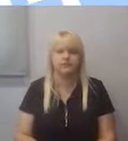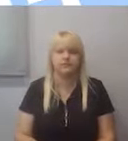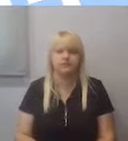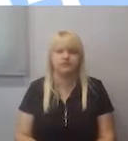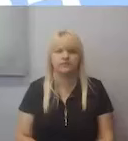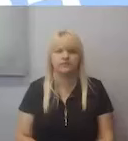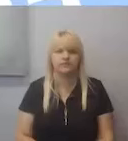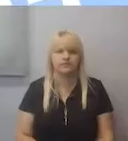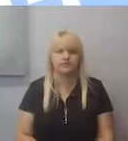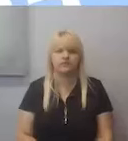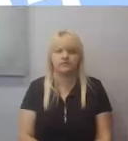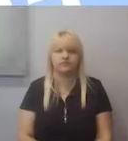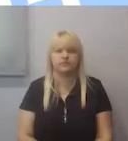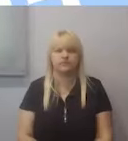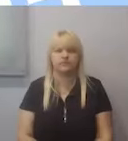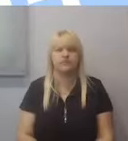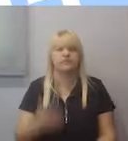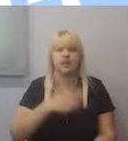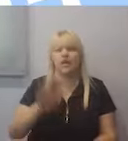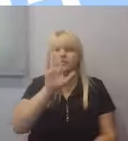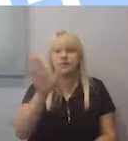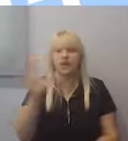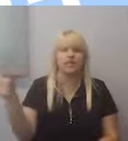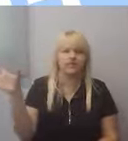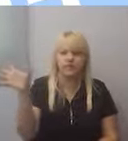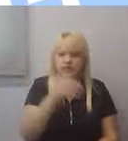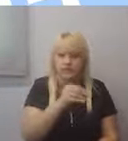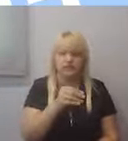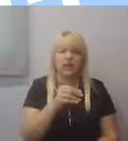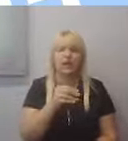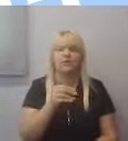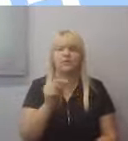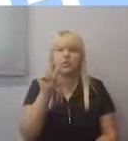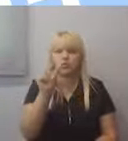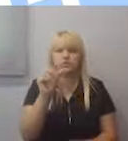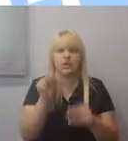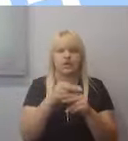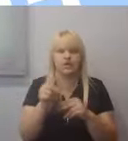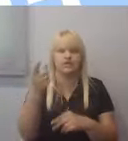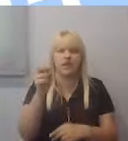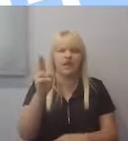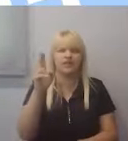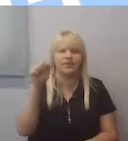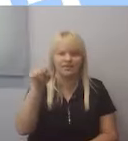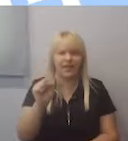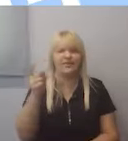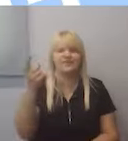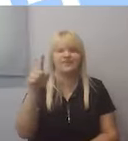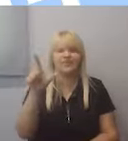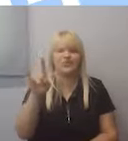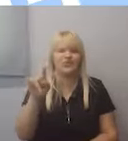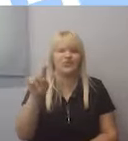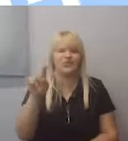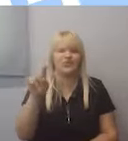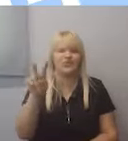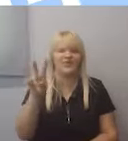lūdzu labdien visiem klātesošajiem bišķiņ palabošu santa suveizda jā